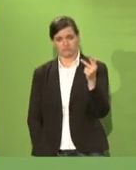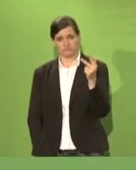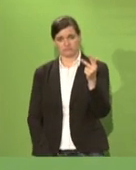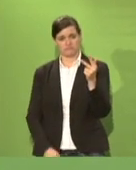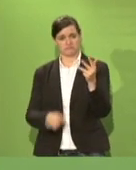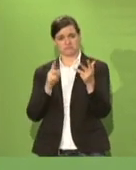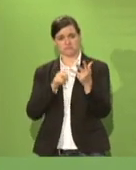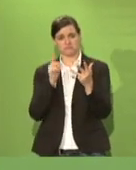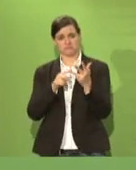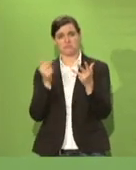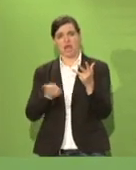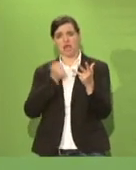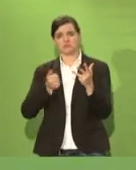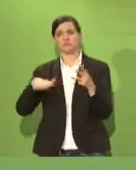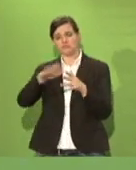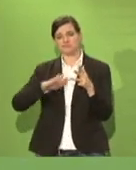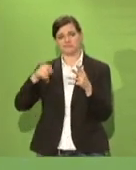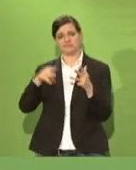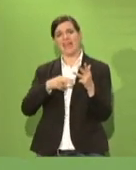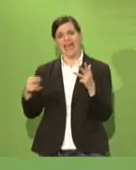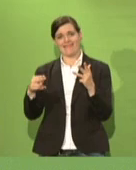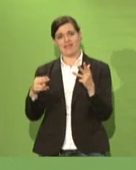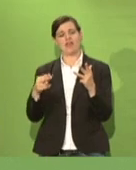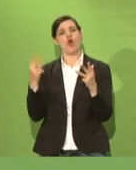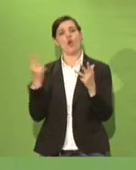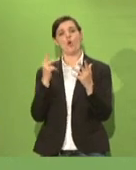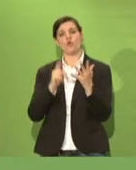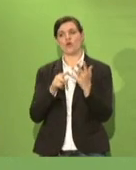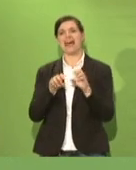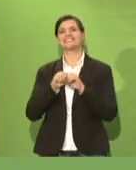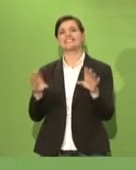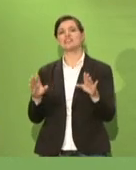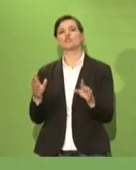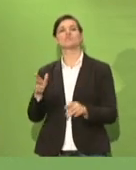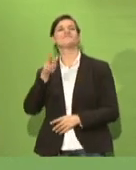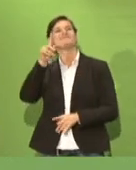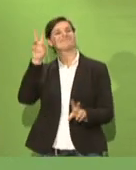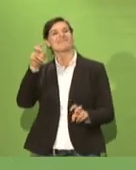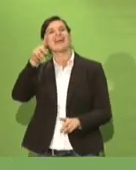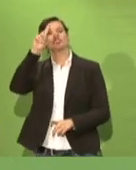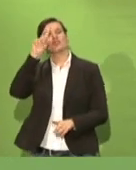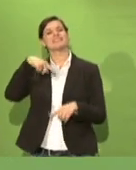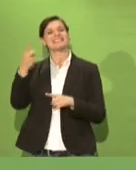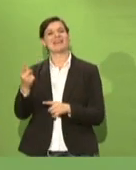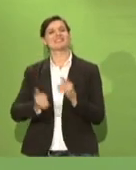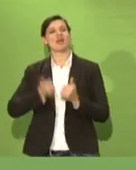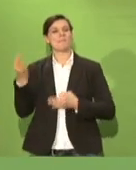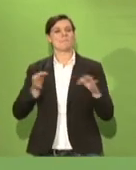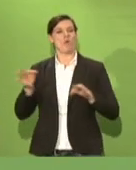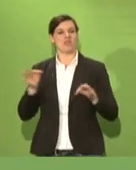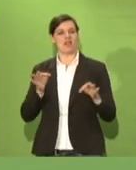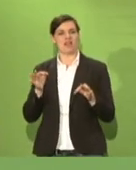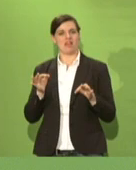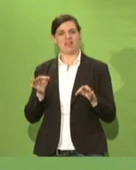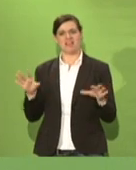ein Supermarkt in Hörde oder die Sendung Germany's Next Topmodel mit Industriepolitik in Nordrhein-Westfalen